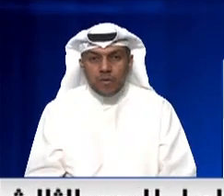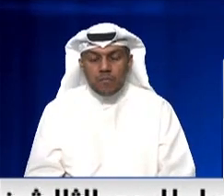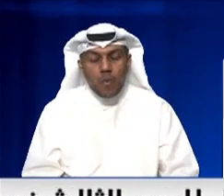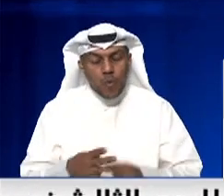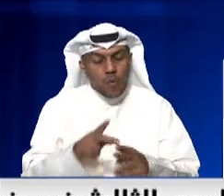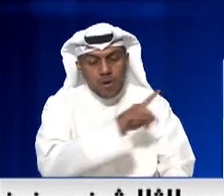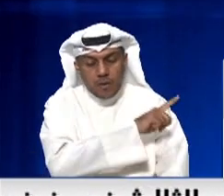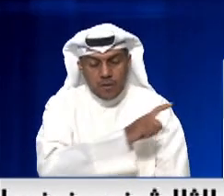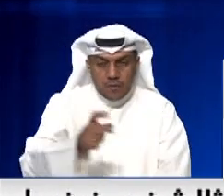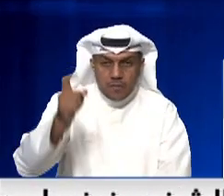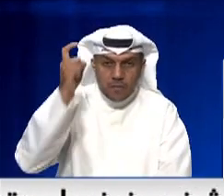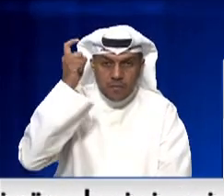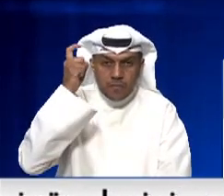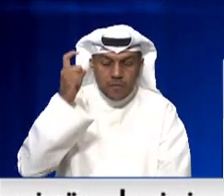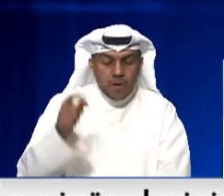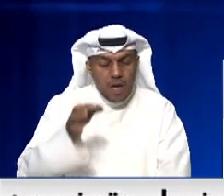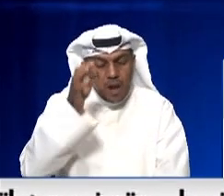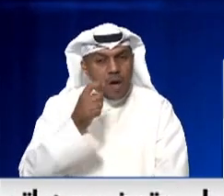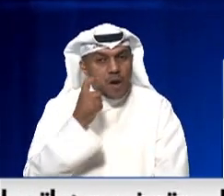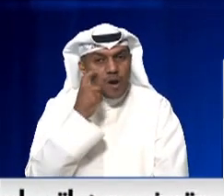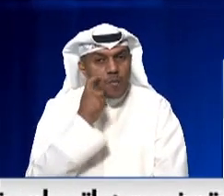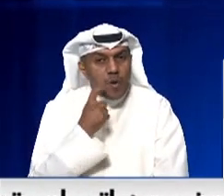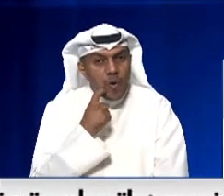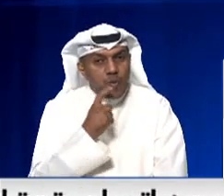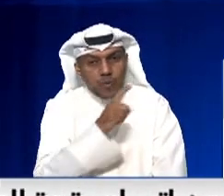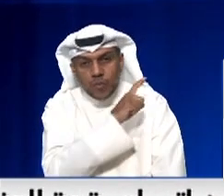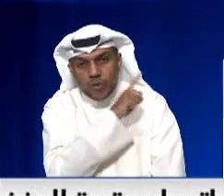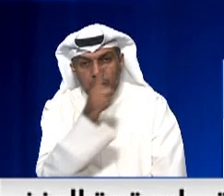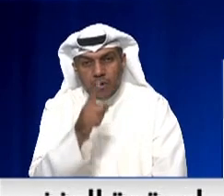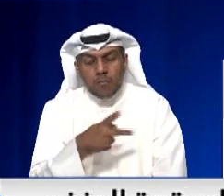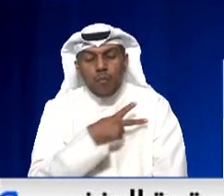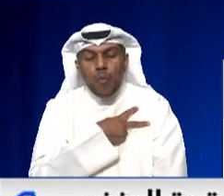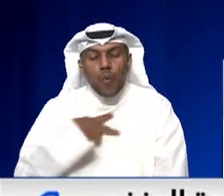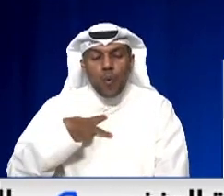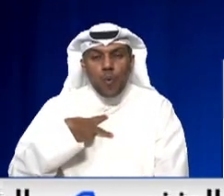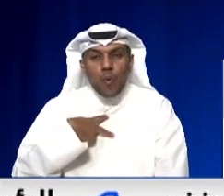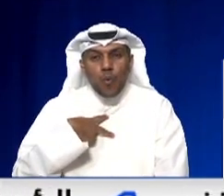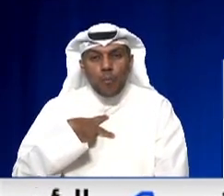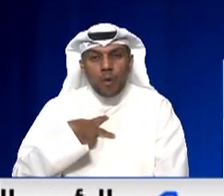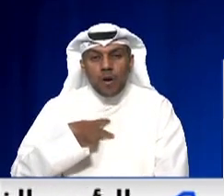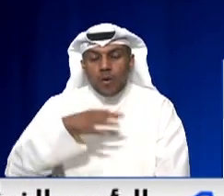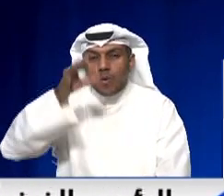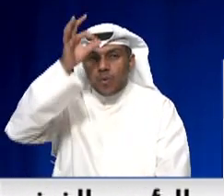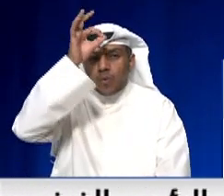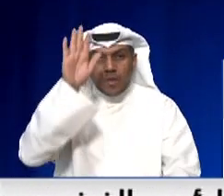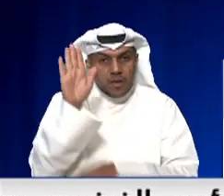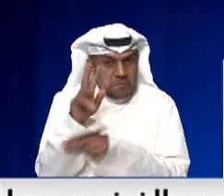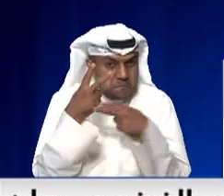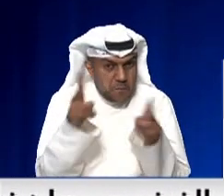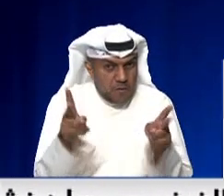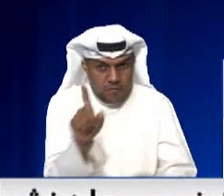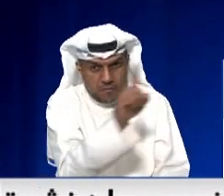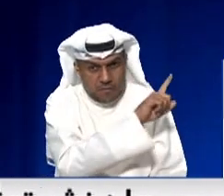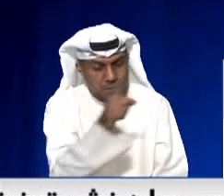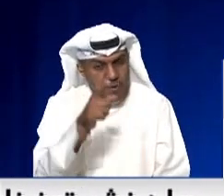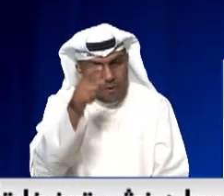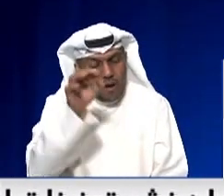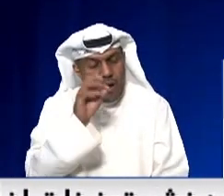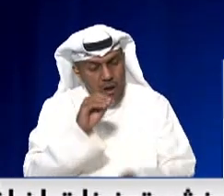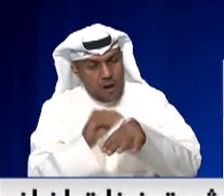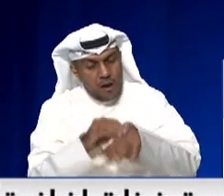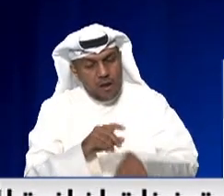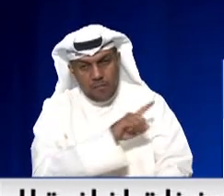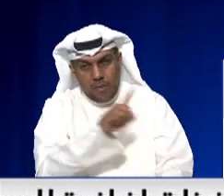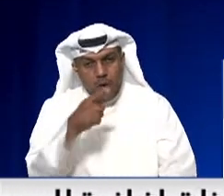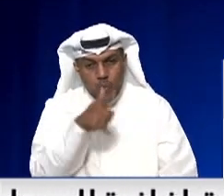على استمرار سماح السلطات السويديه بمنح تصاريح لحرق نسخ من القران الكريم على وتن على